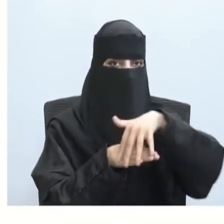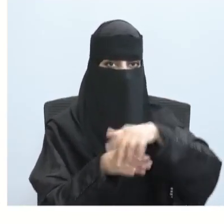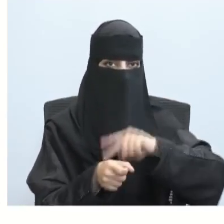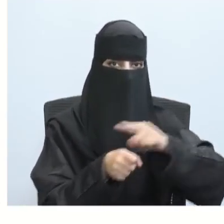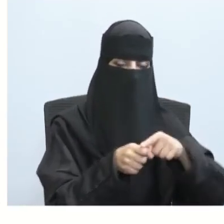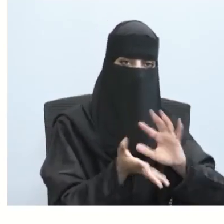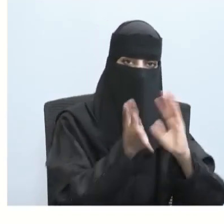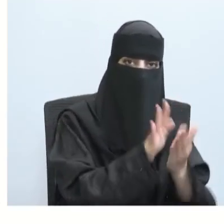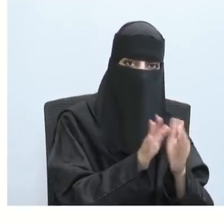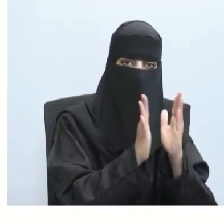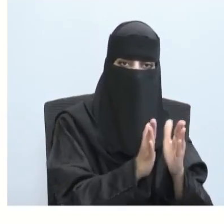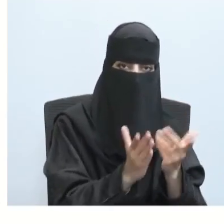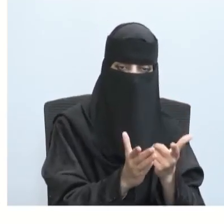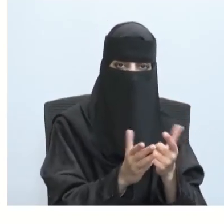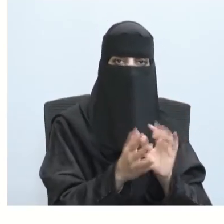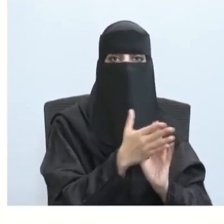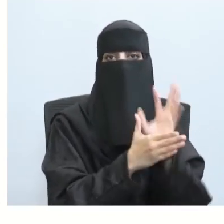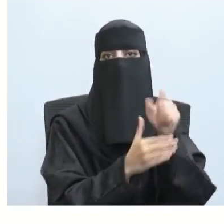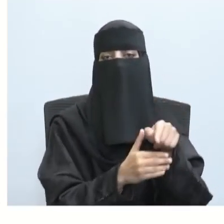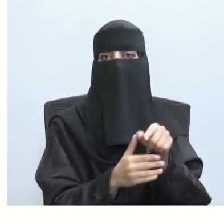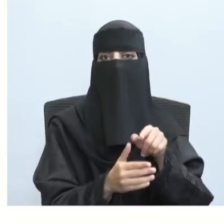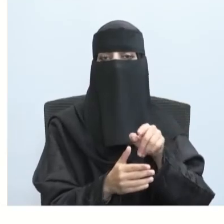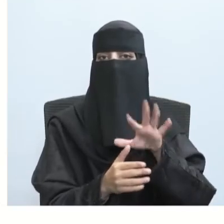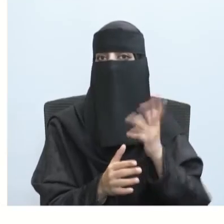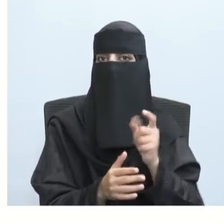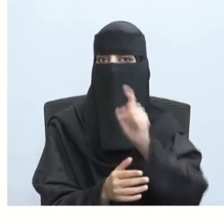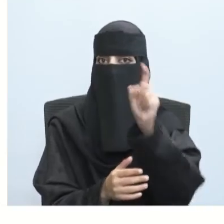الى حاله غازيه كيف يكون ذلك